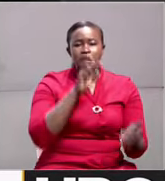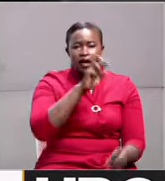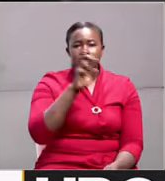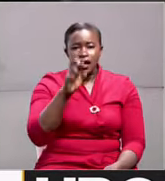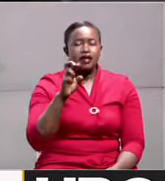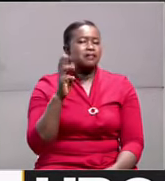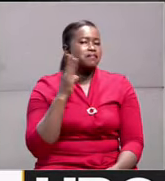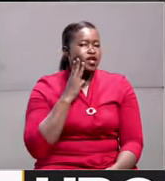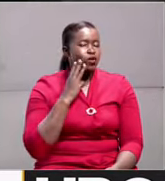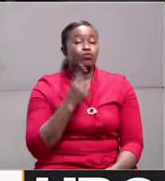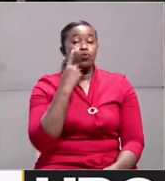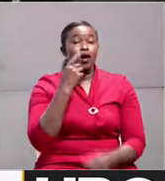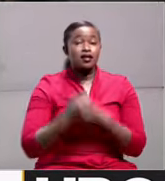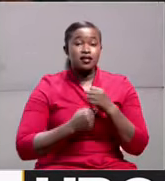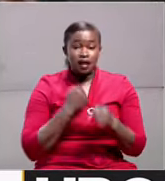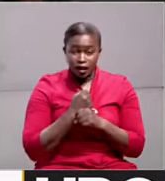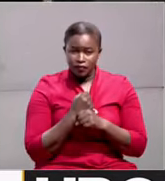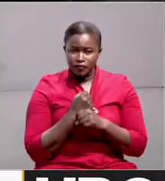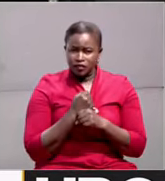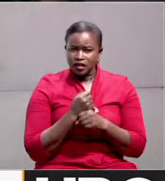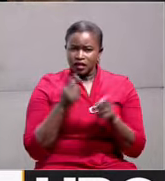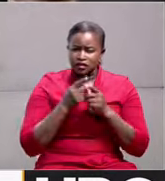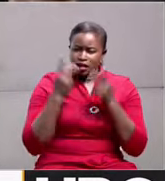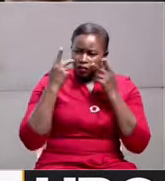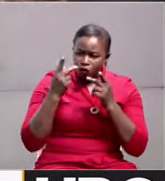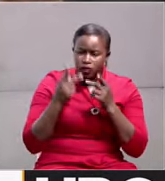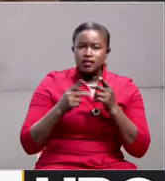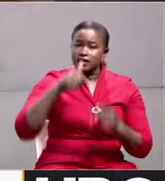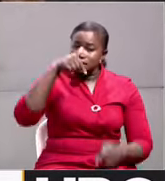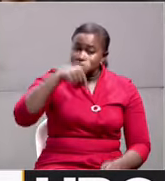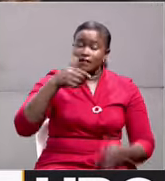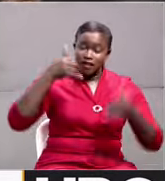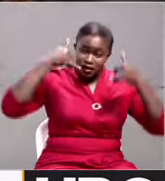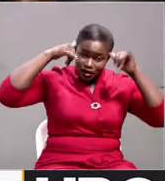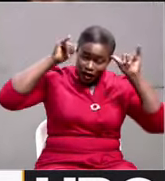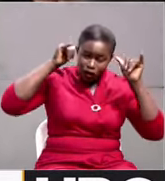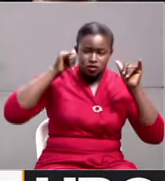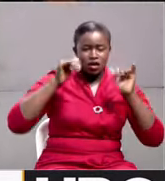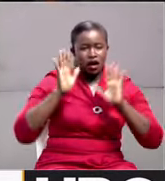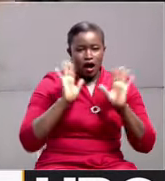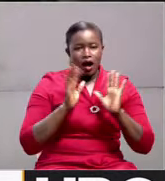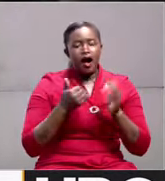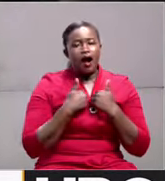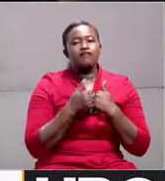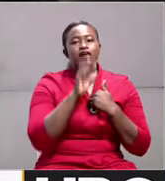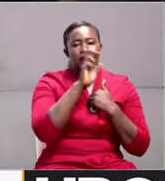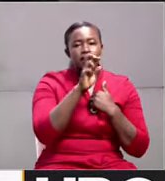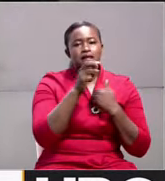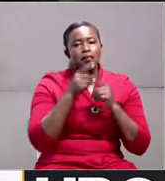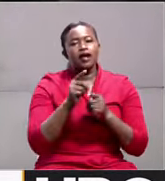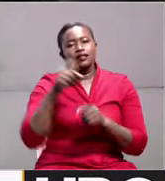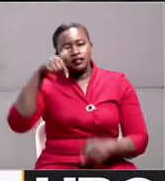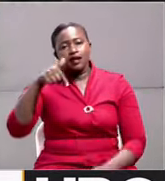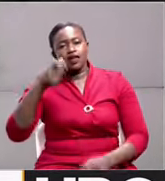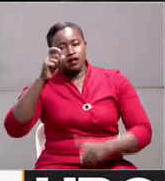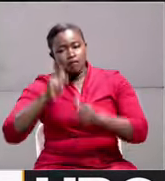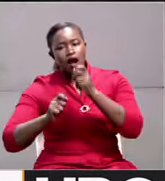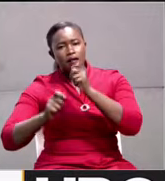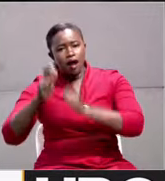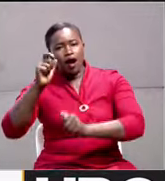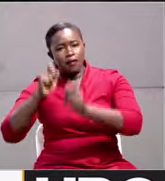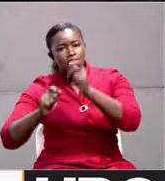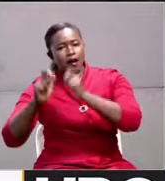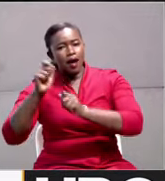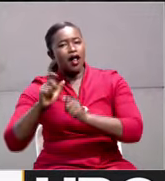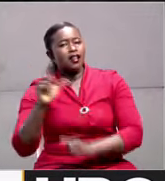mwaka twashangana kamente mushanju muna aine munana na kama mushanju na